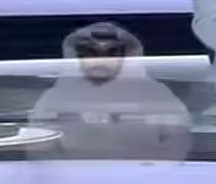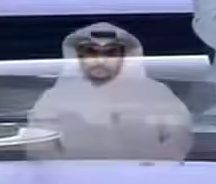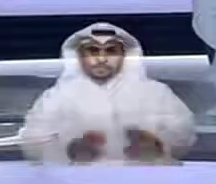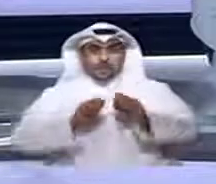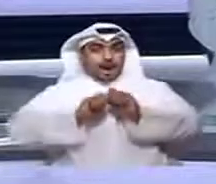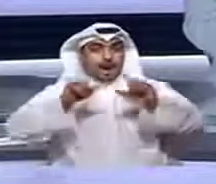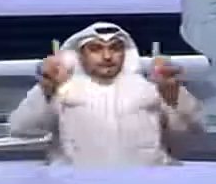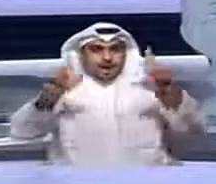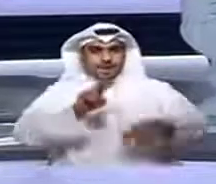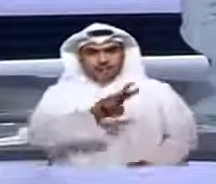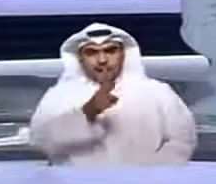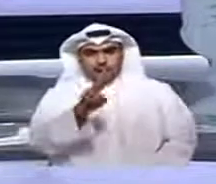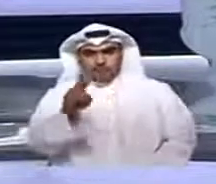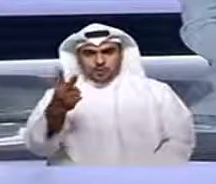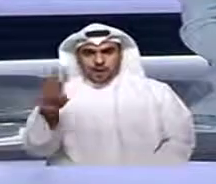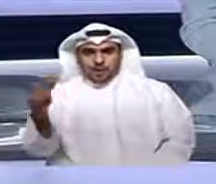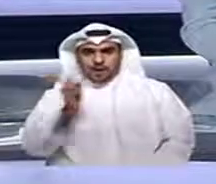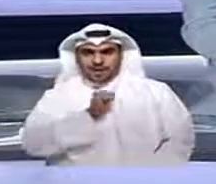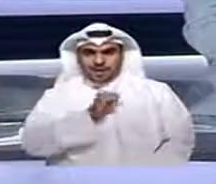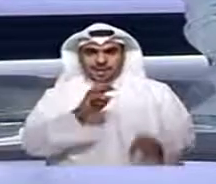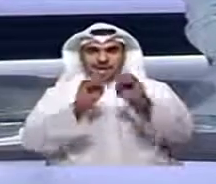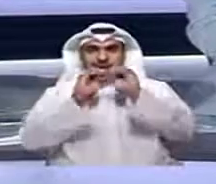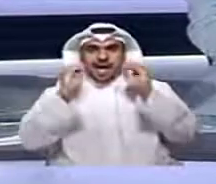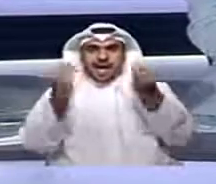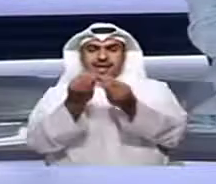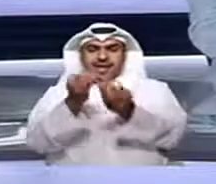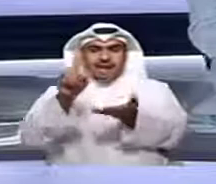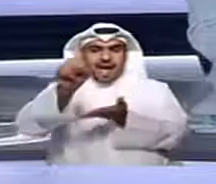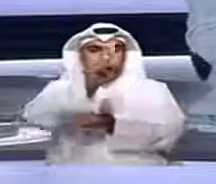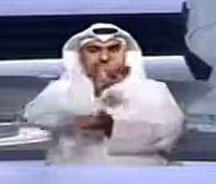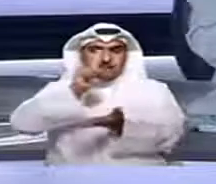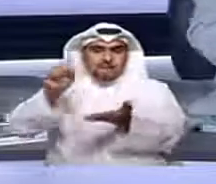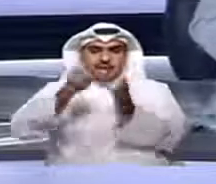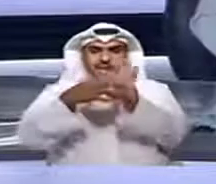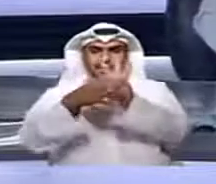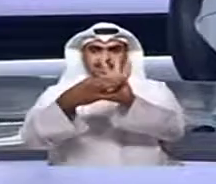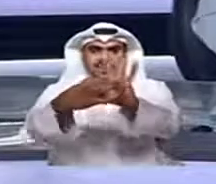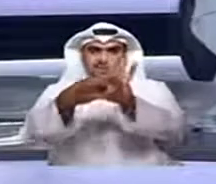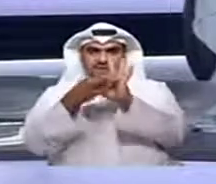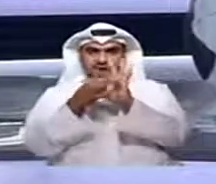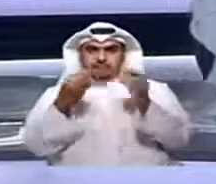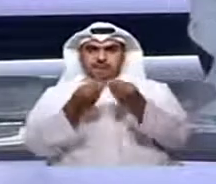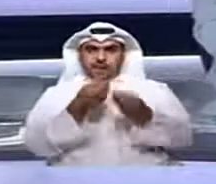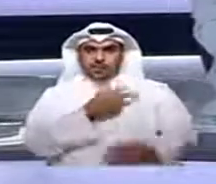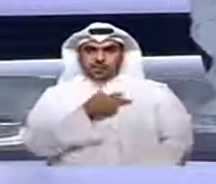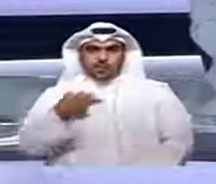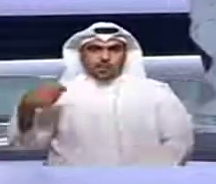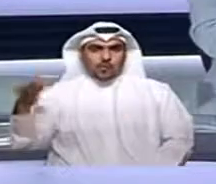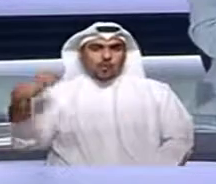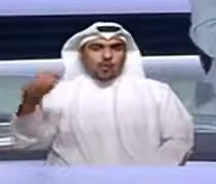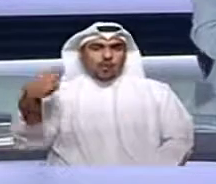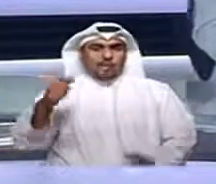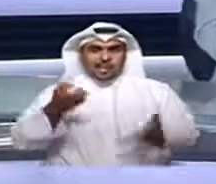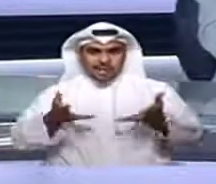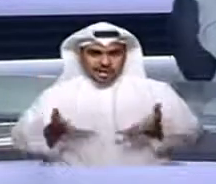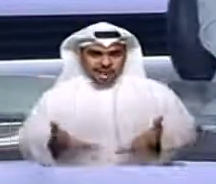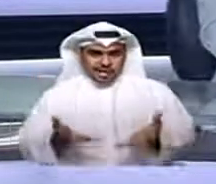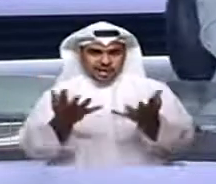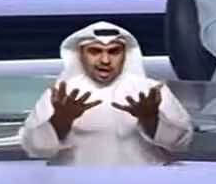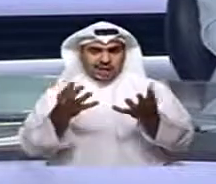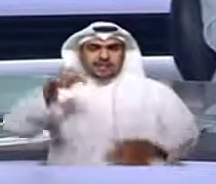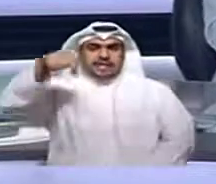بالتعاون مع الهيئة العامة للبيئة، قامت إدارة النقل البحري التابعة لوزارة الخدمات العامة بإزالة عدد من السفن المهملة في